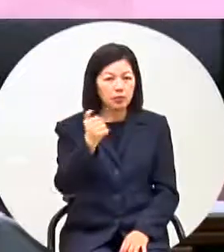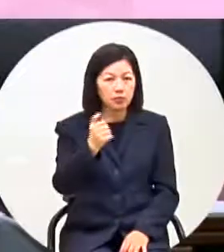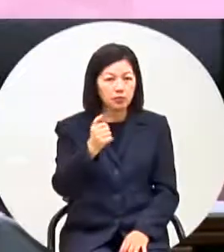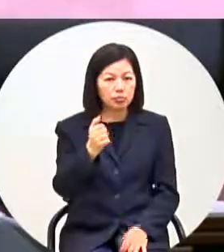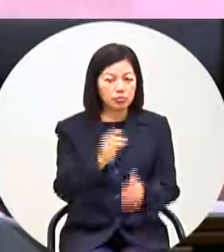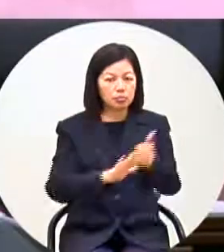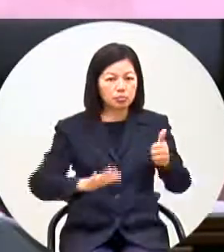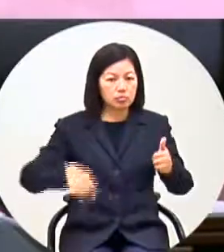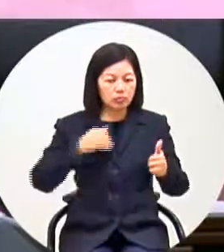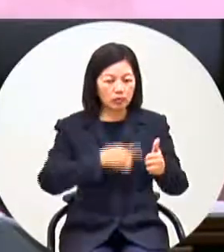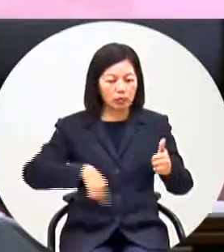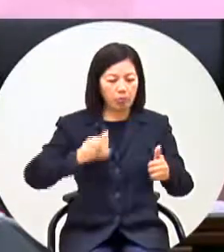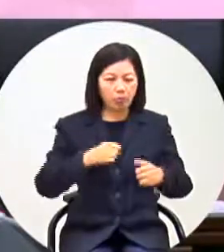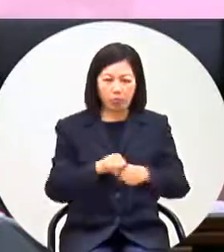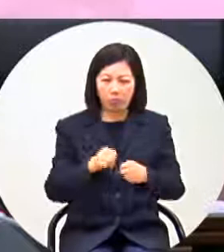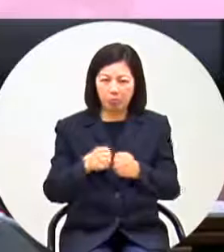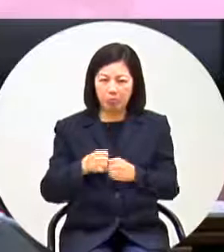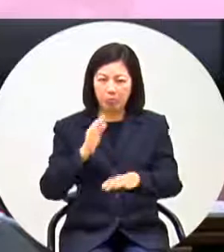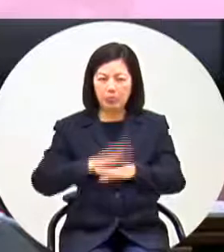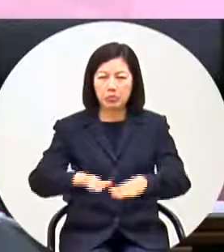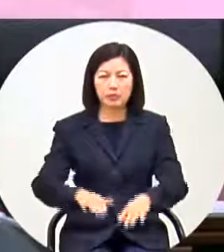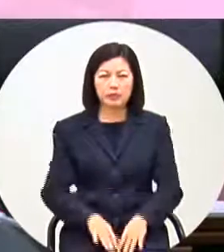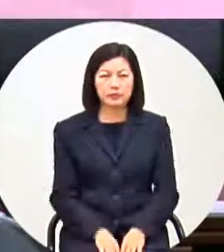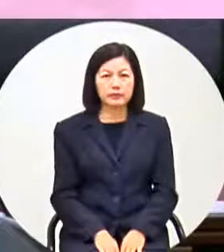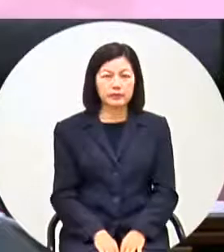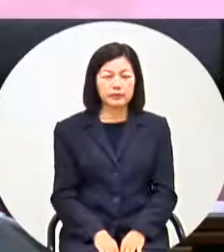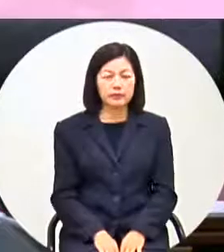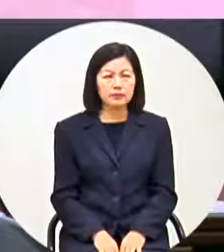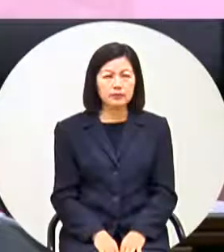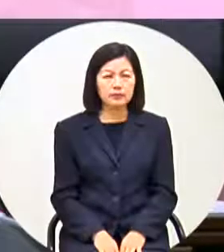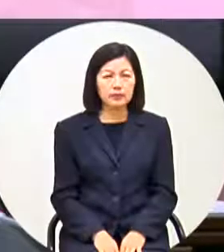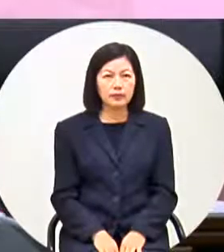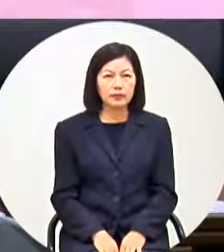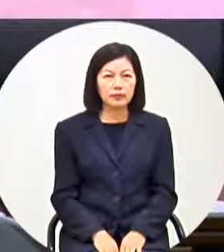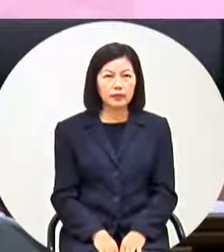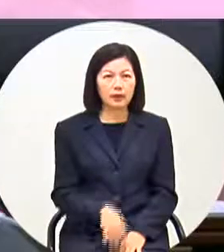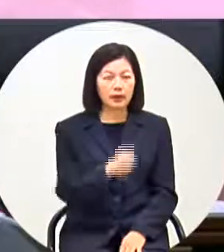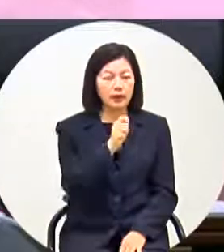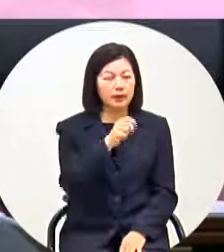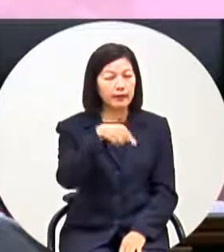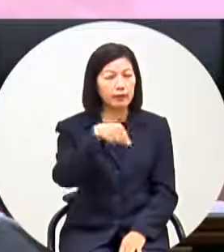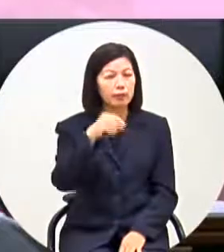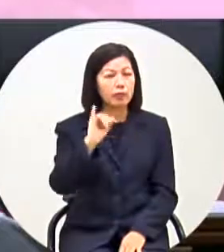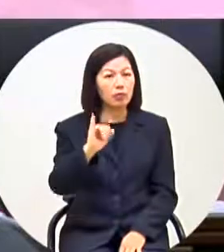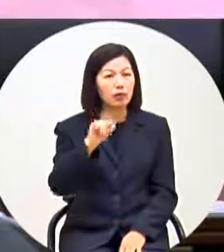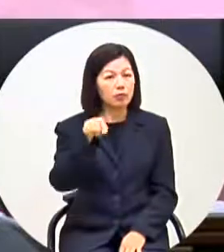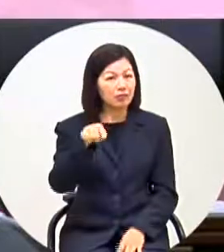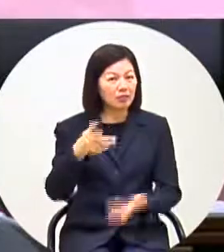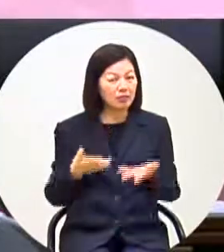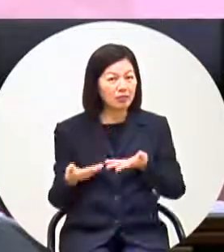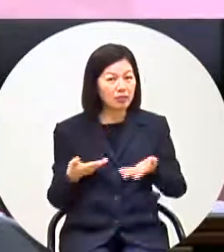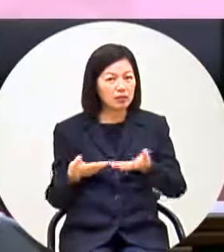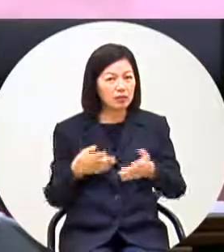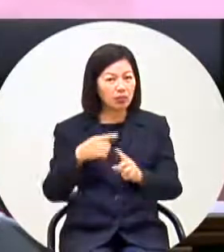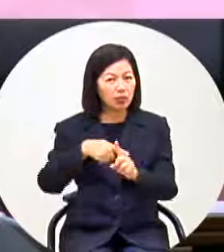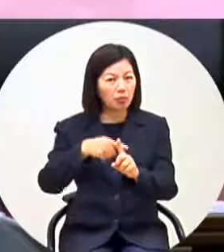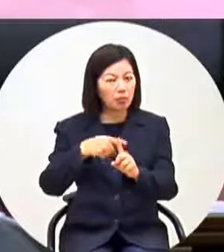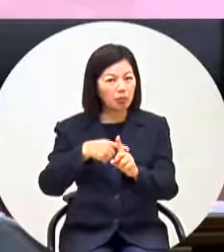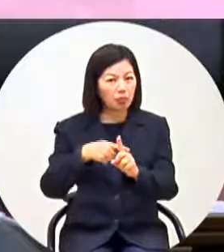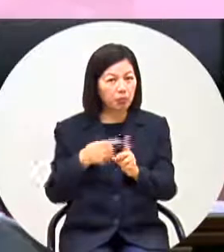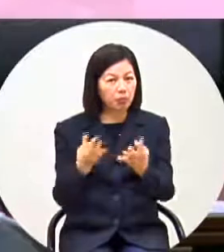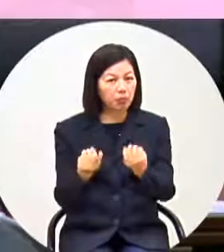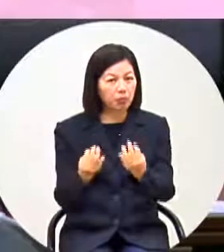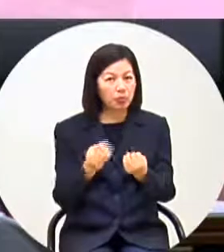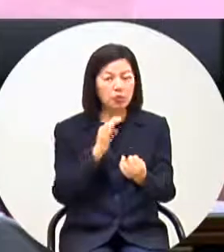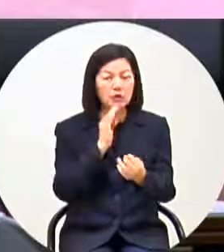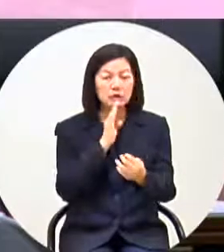损了，所以 AQI 哦，其实这个数值是其实都是公开的，因为